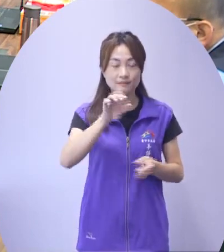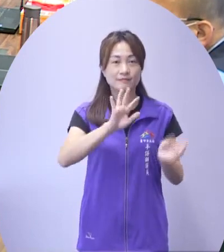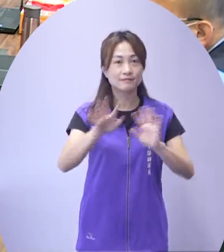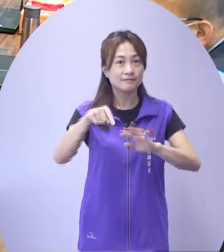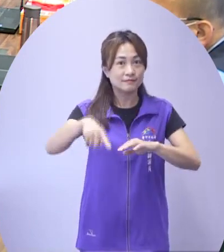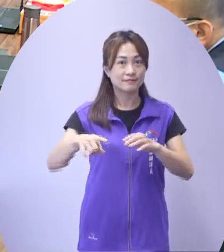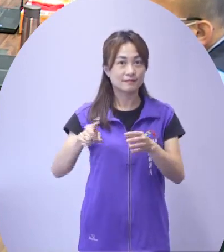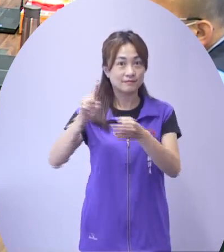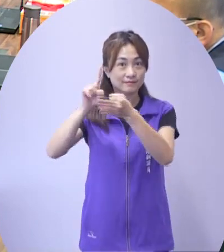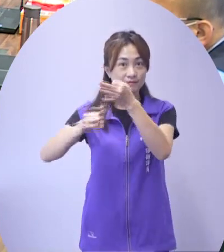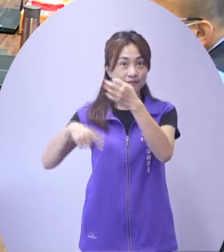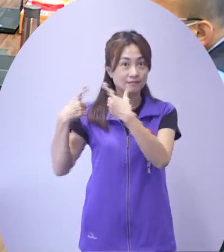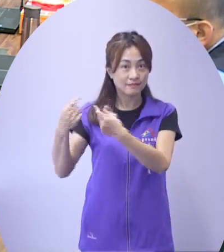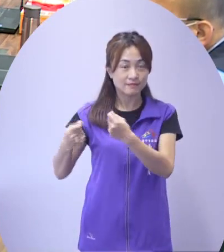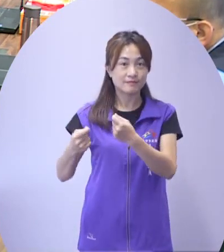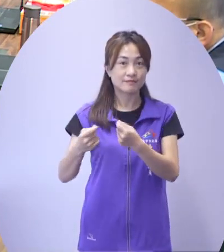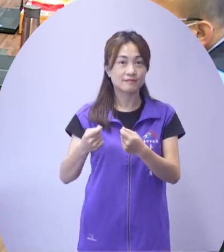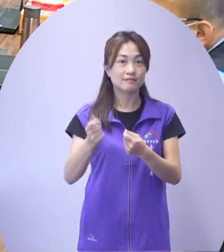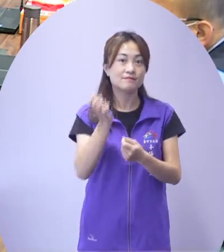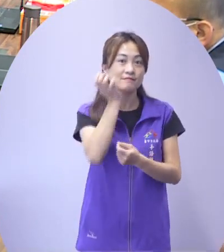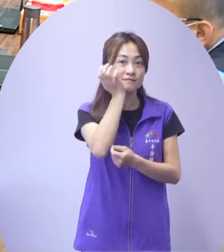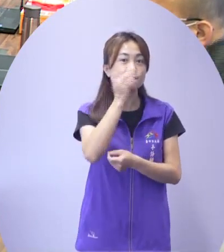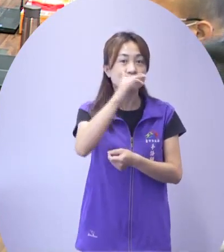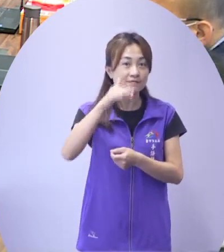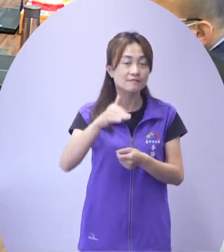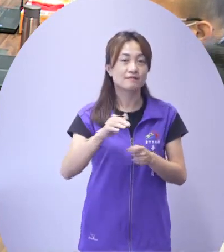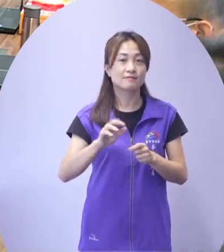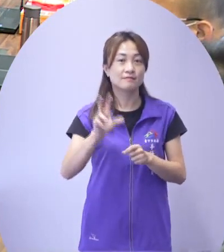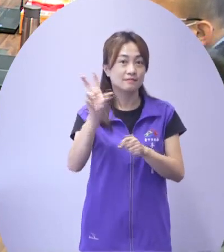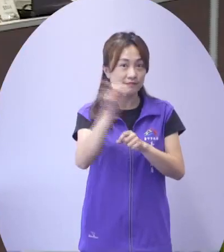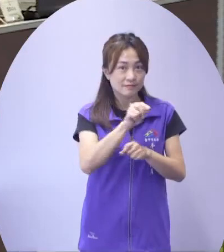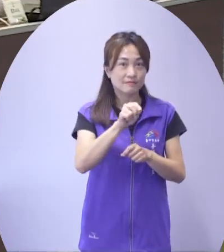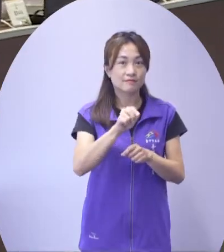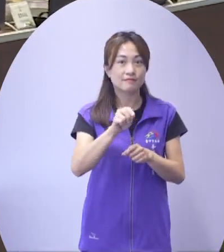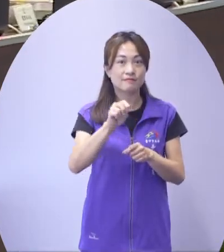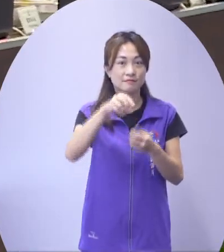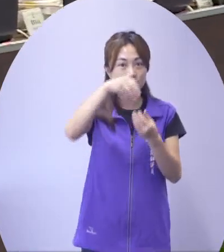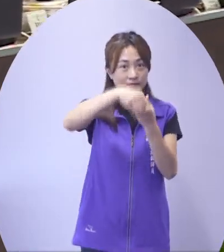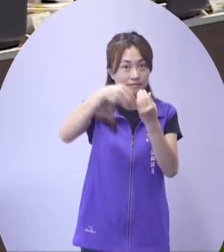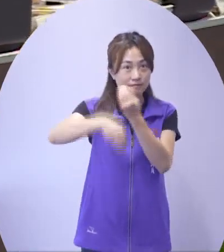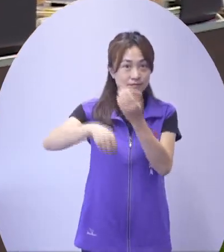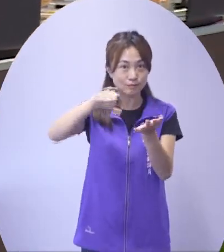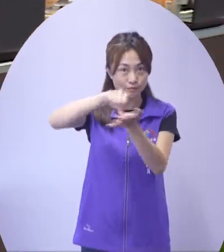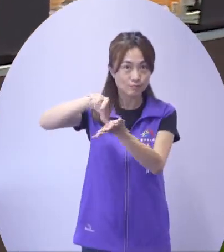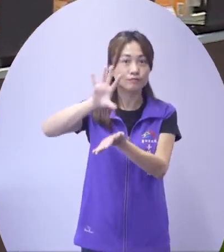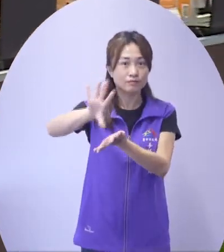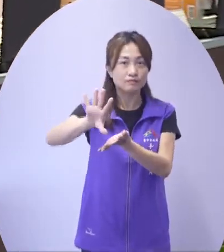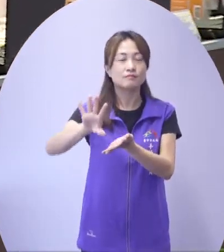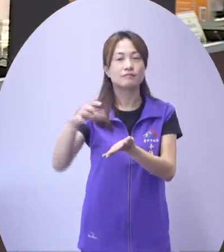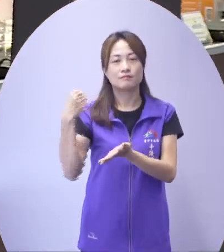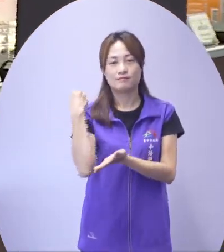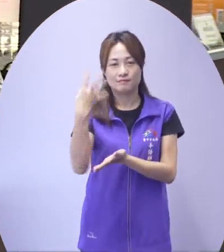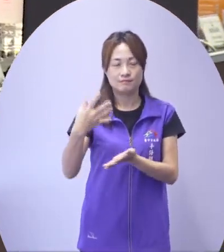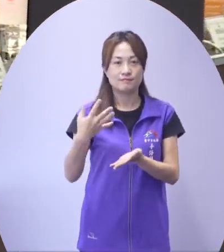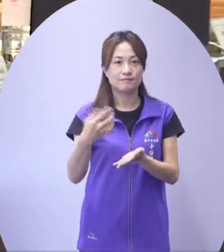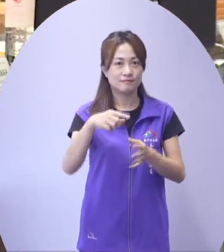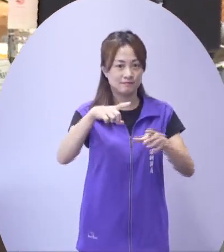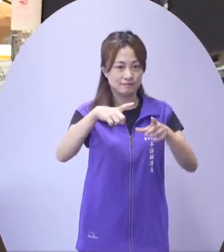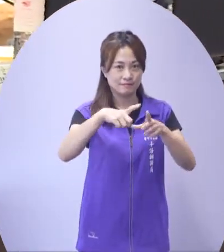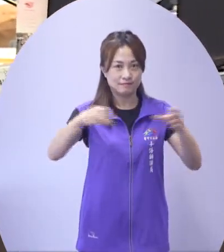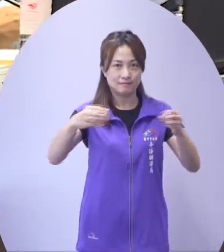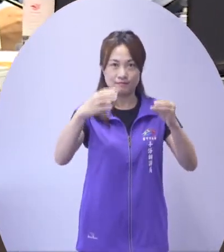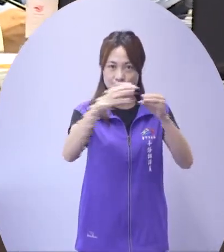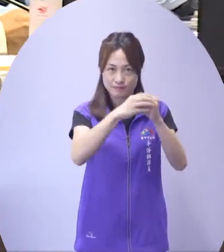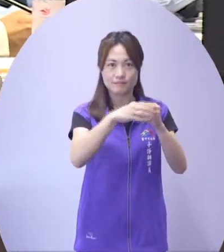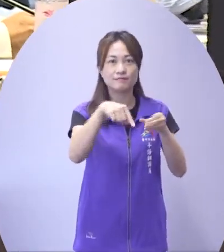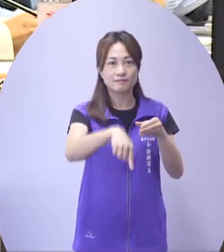眼还有石冈东势几个农会产碰干的地区呢，我们改用这样的一个新包装。那这个新包装目前已